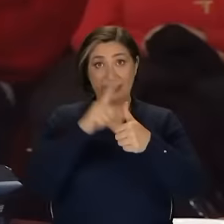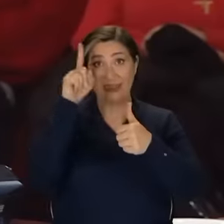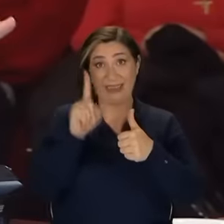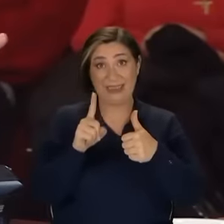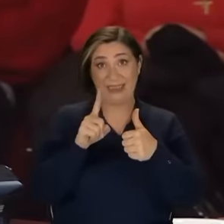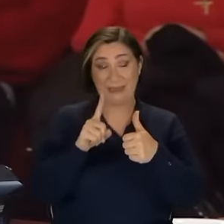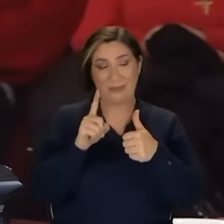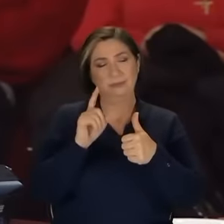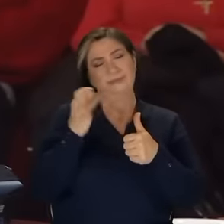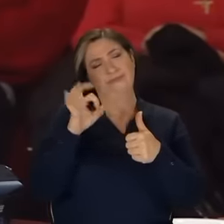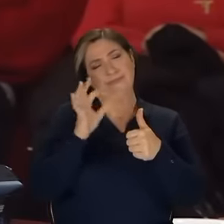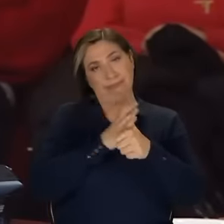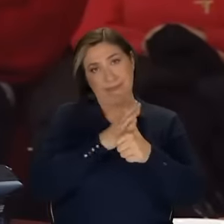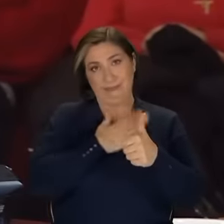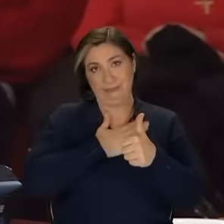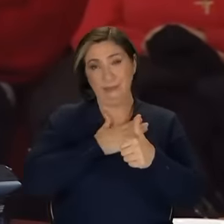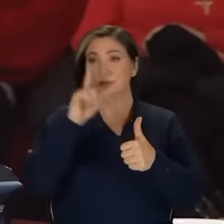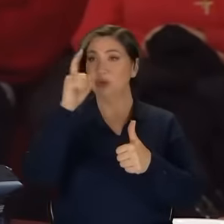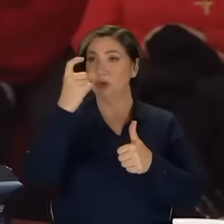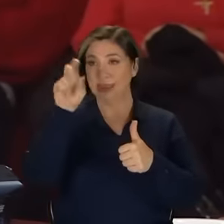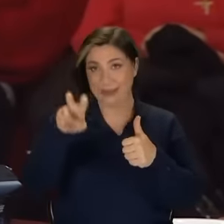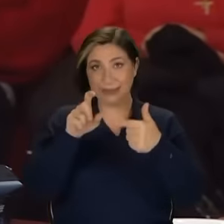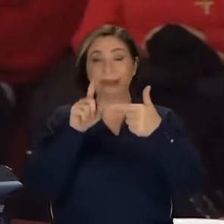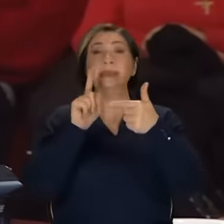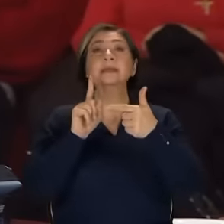göz ağrım. İlk göz ağrım, tamam. 98 yılı.